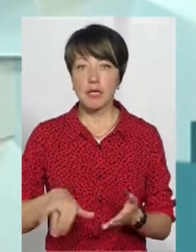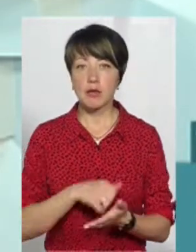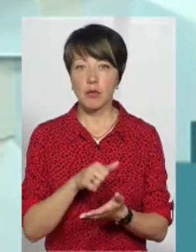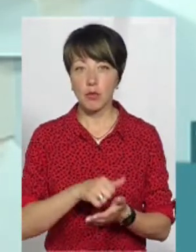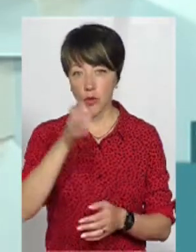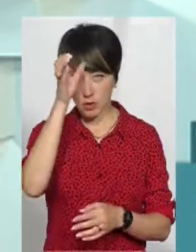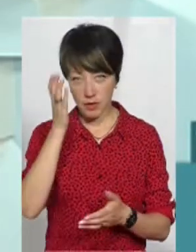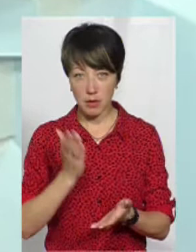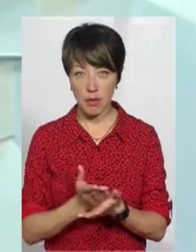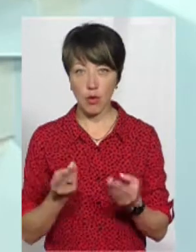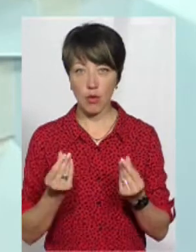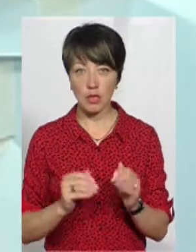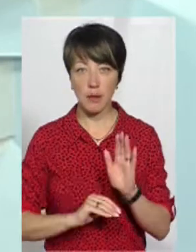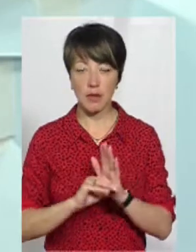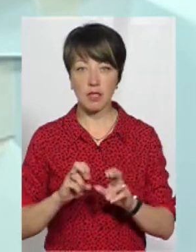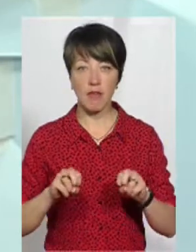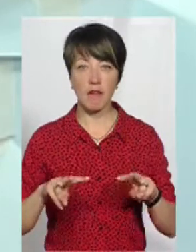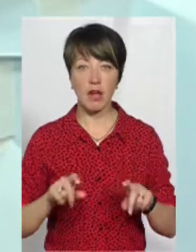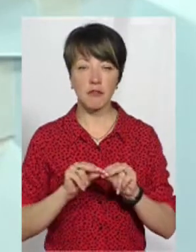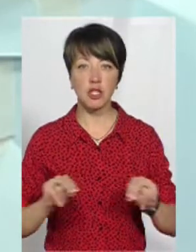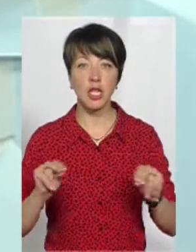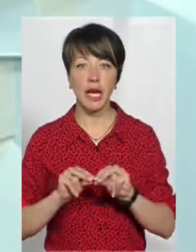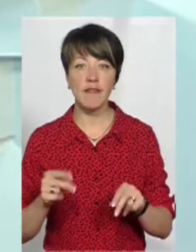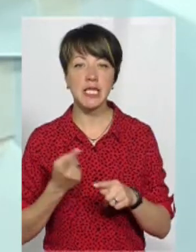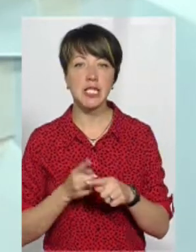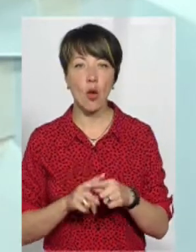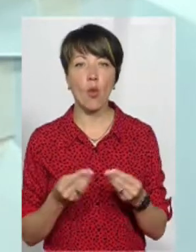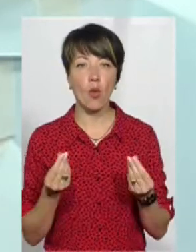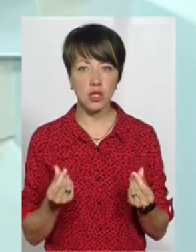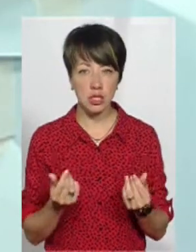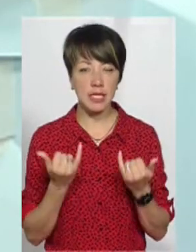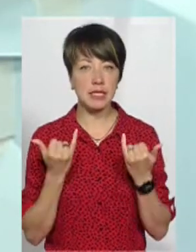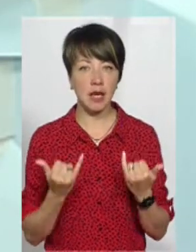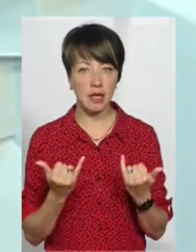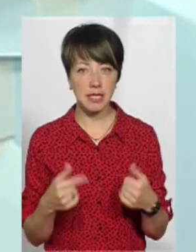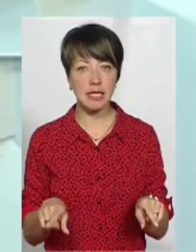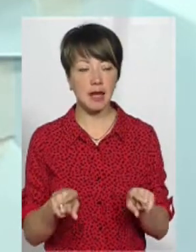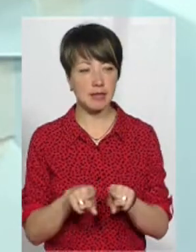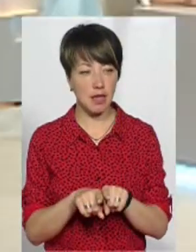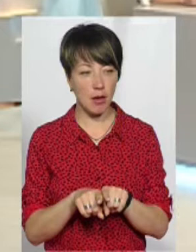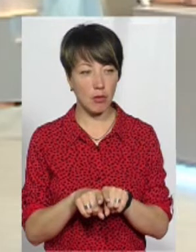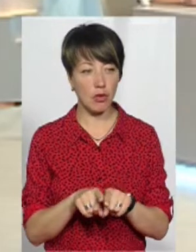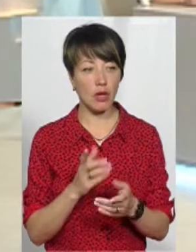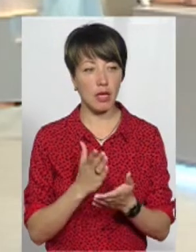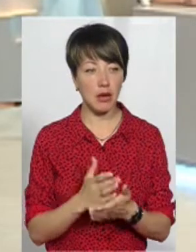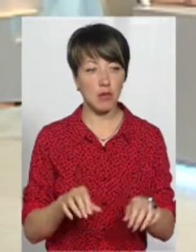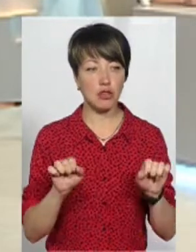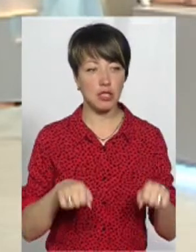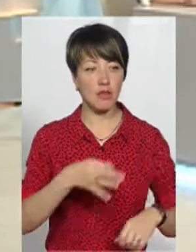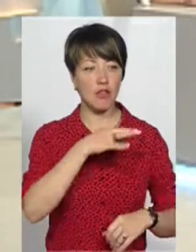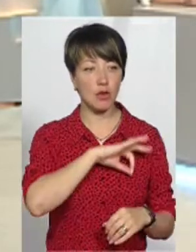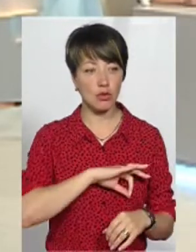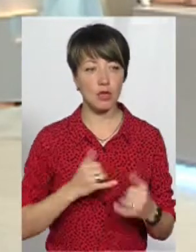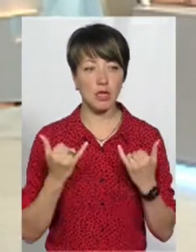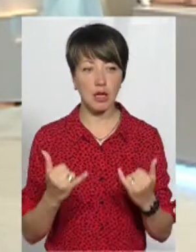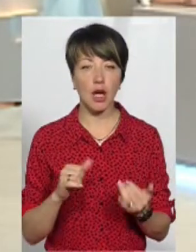освіти мають кошти на підвищення кваліфікації вчителів, і ці кошти зараз так само є можливо